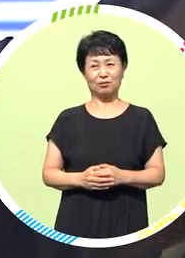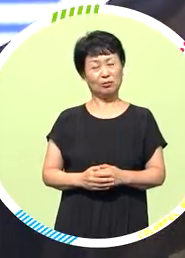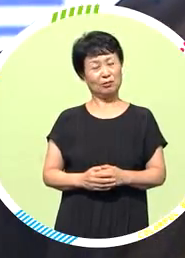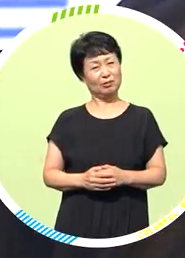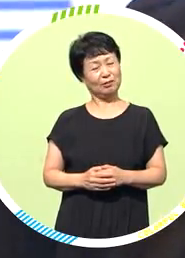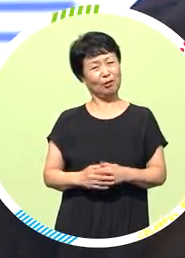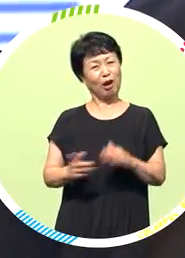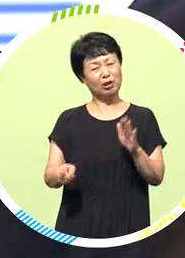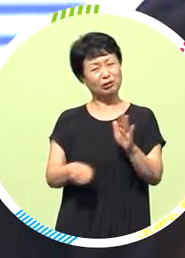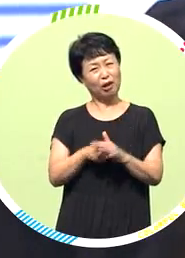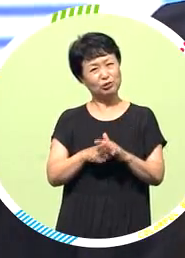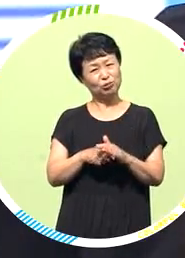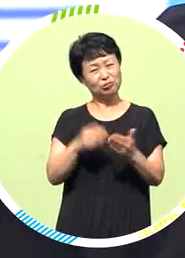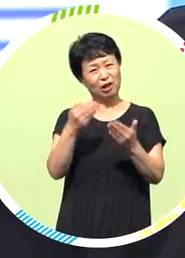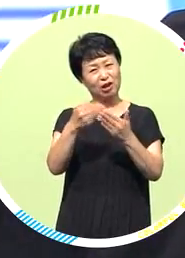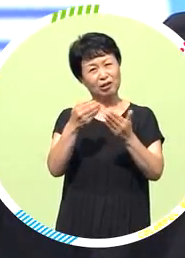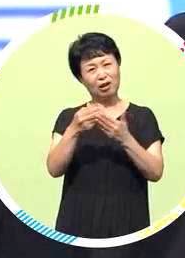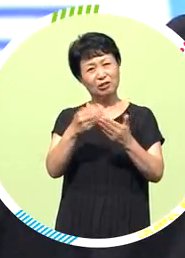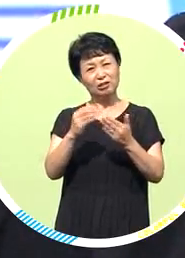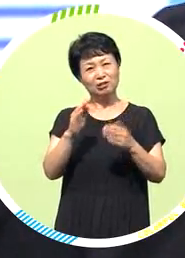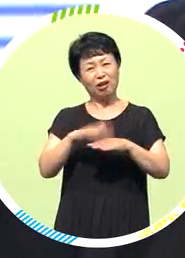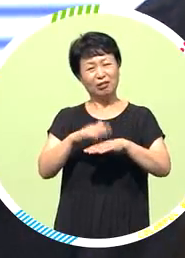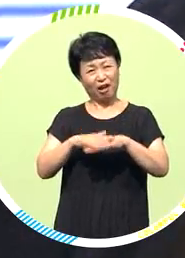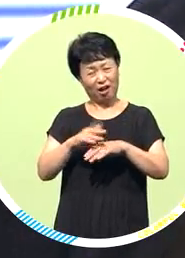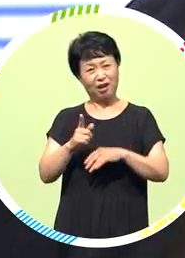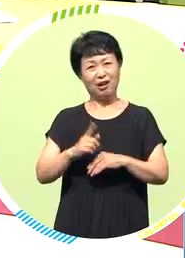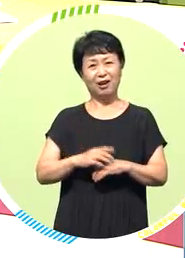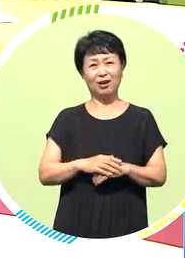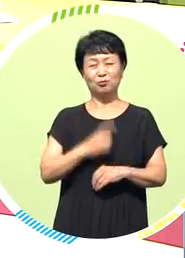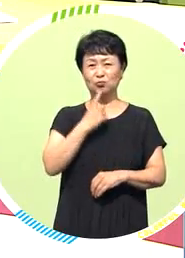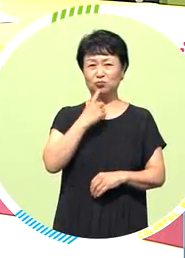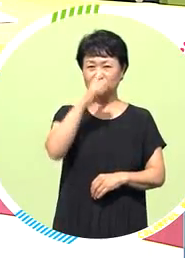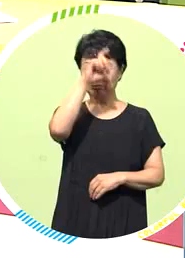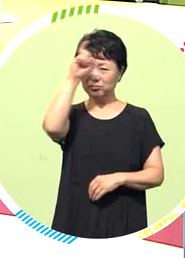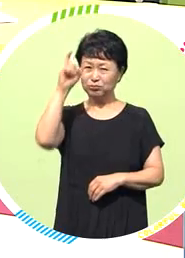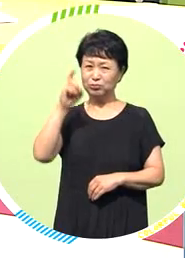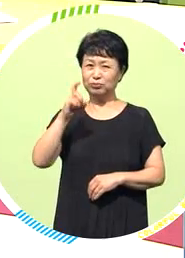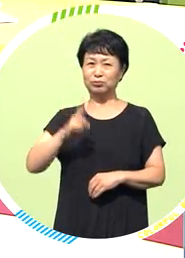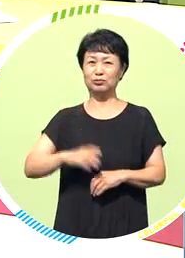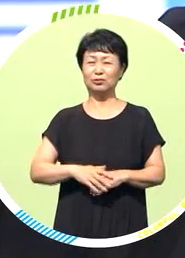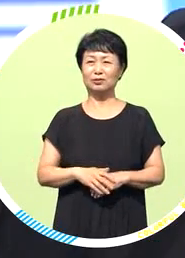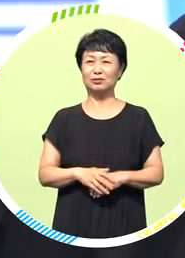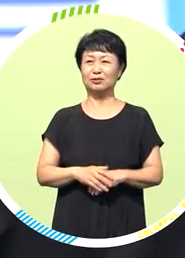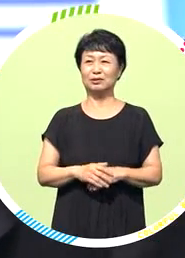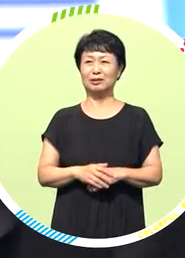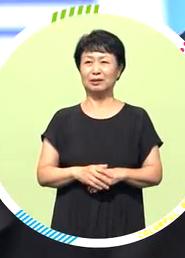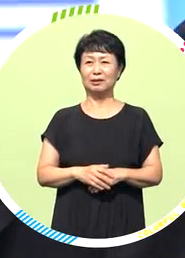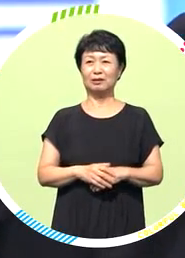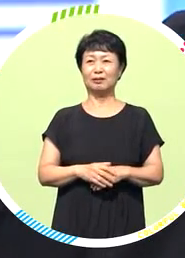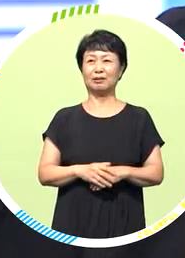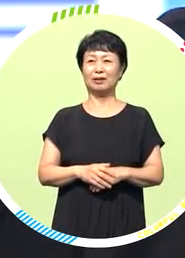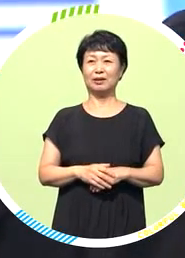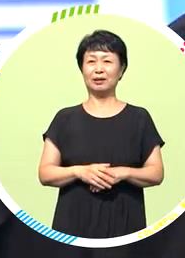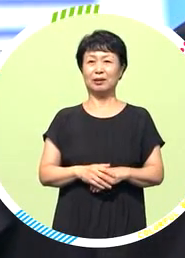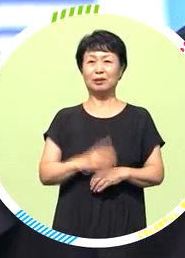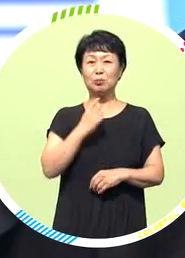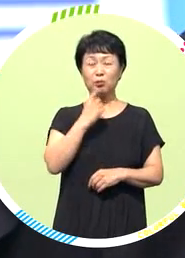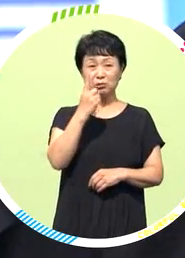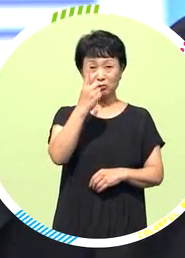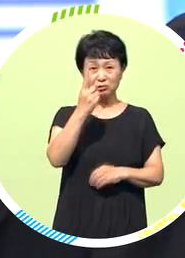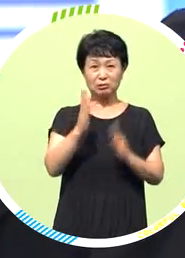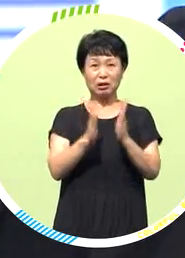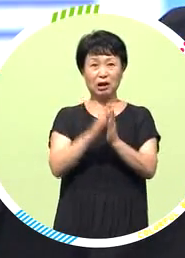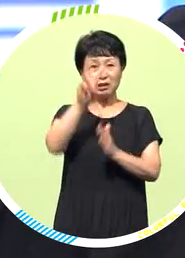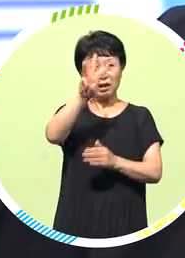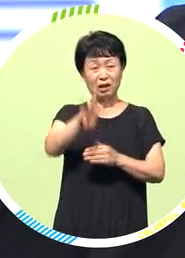筆早いけどちょっと雑じゃない。 そうそうそう、日の丸日の丸。い や、なんかあともう一個、あの